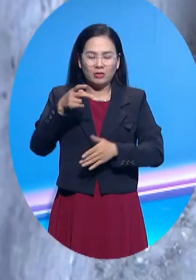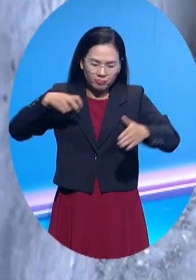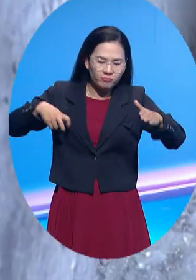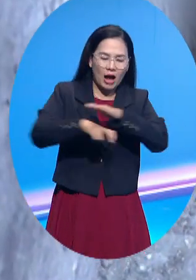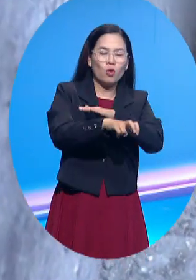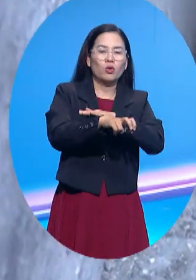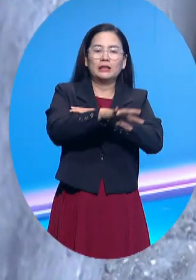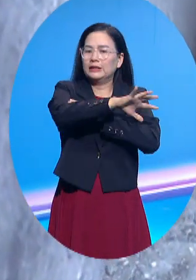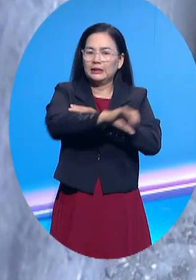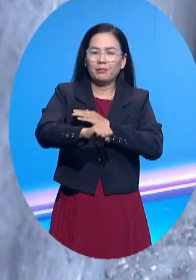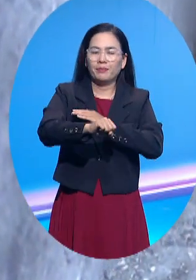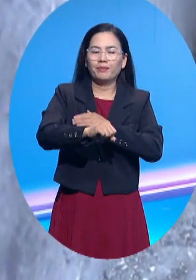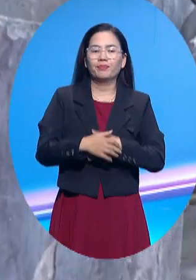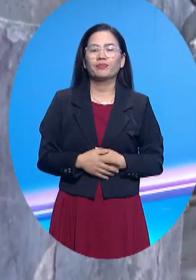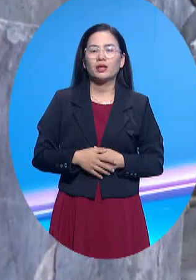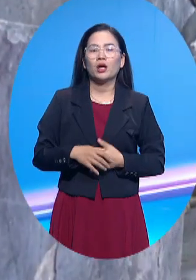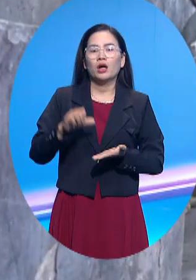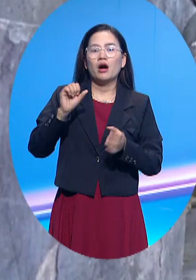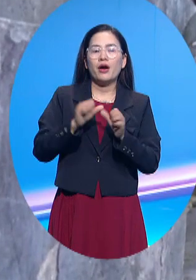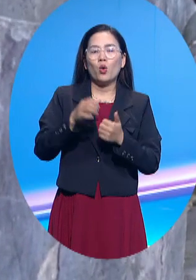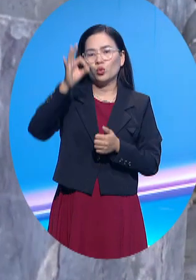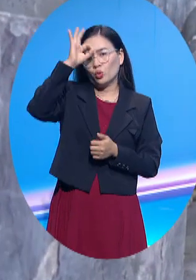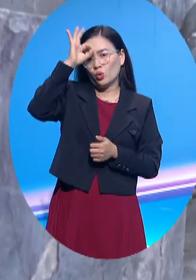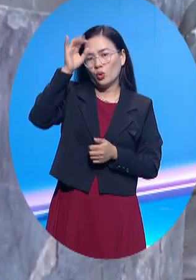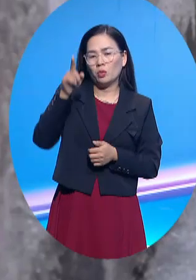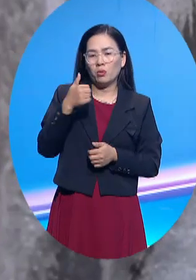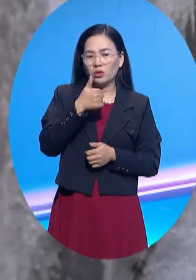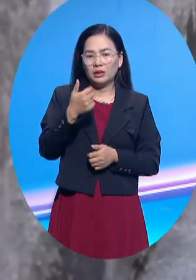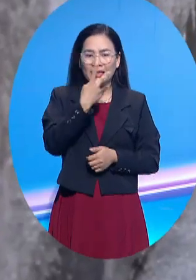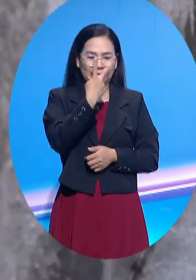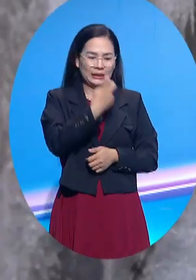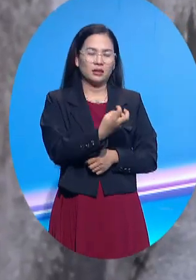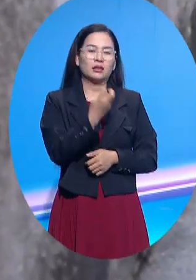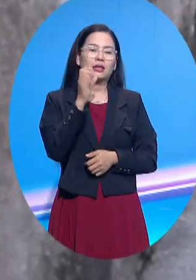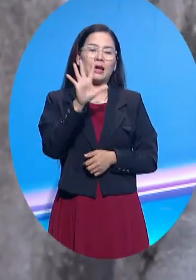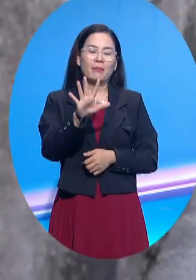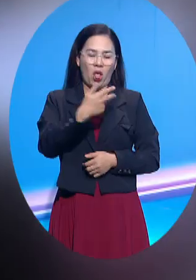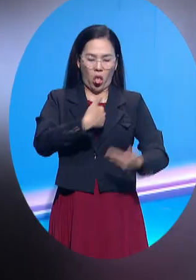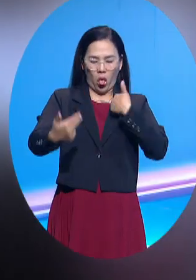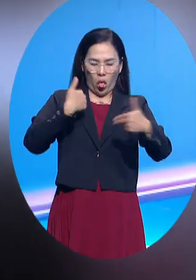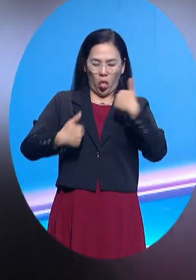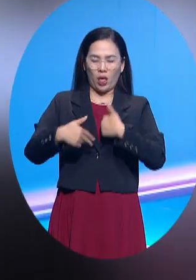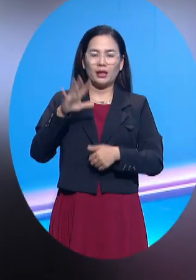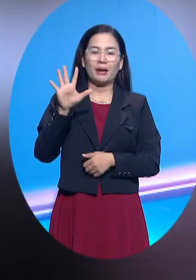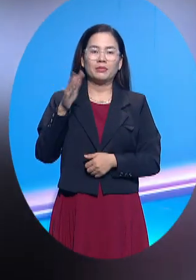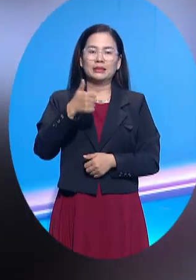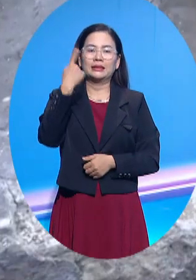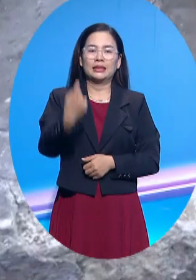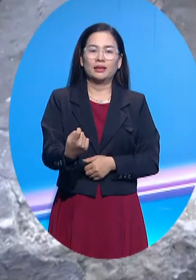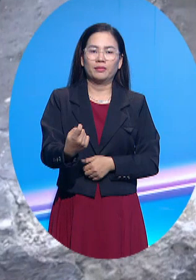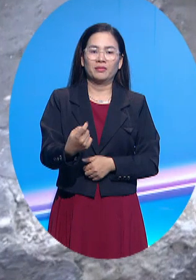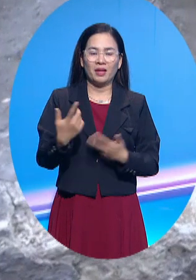b v cũng ở thủ đô B Br Người dân phát hiện năm thi thể cùng nhiều vết đạn làng sóng bao lực mới nhất tại